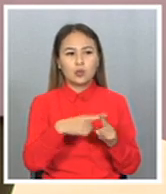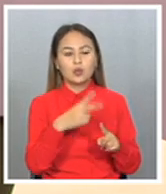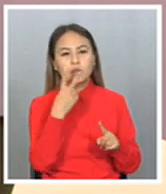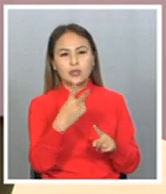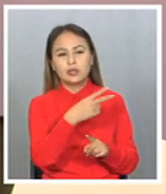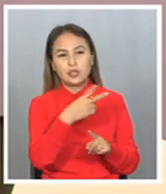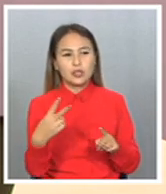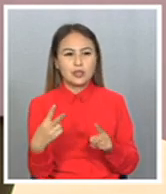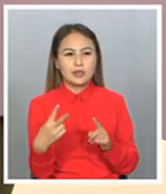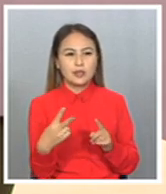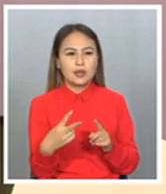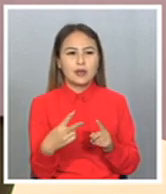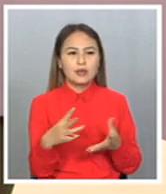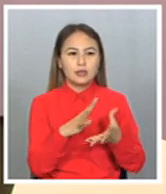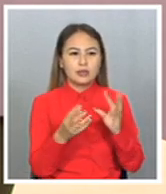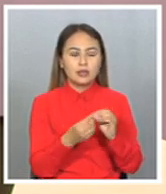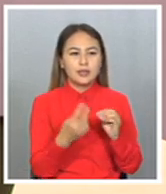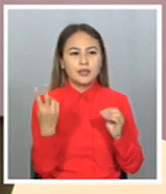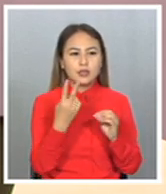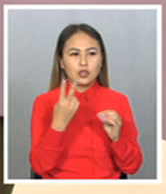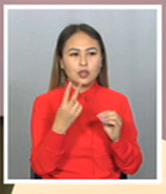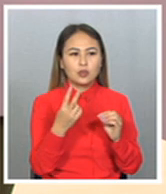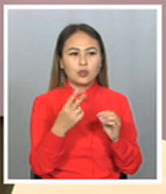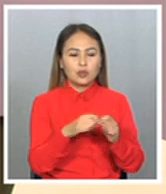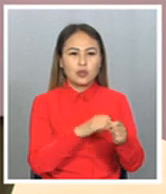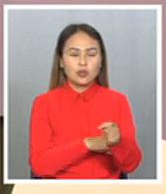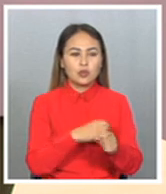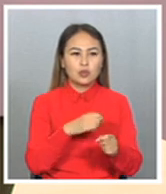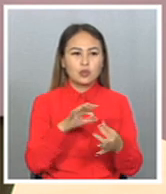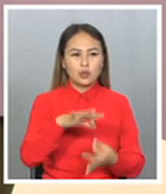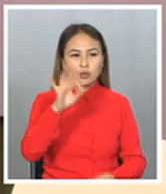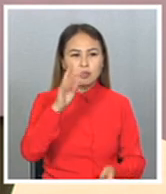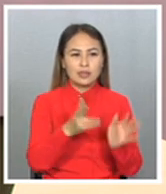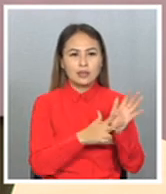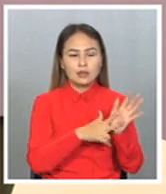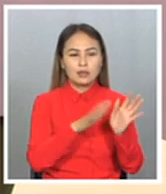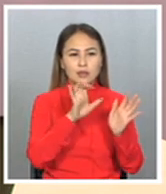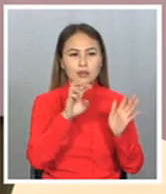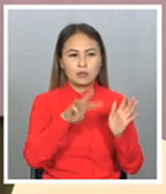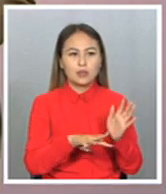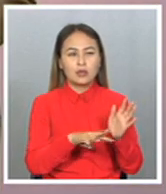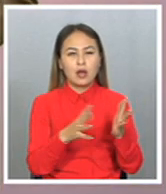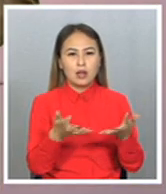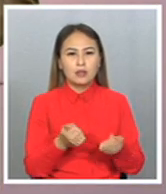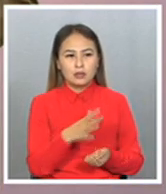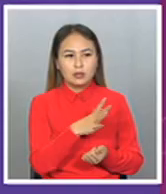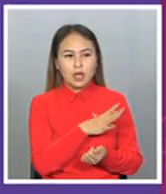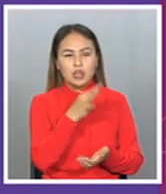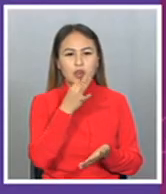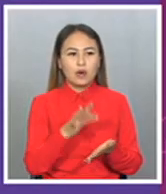нәтижесінде келтектің екінші бөлігінің ұзындығы, яғни 8 сантиметрді алдық.